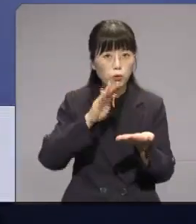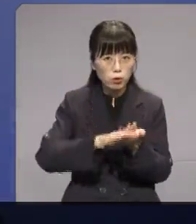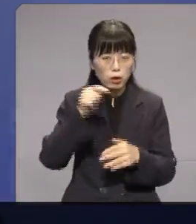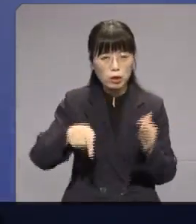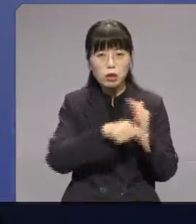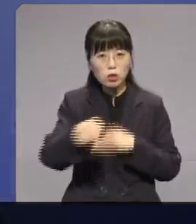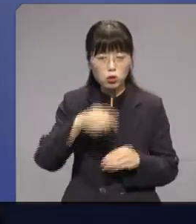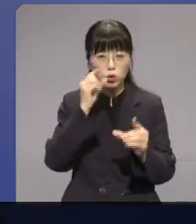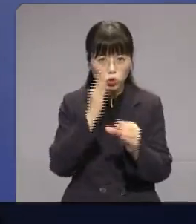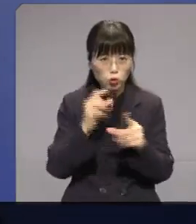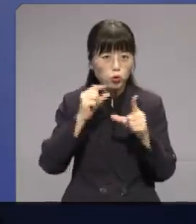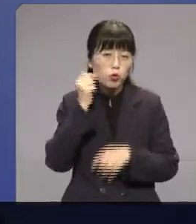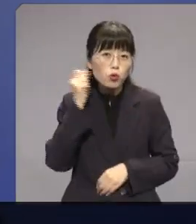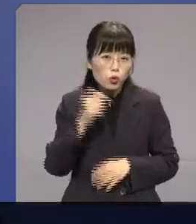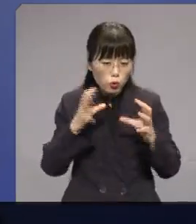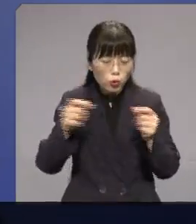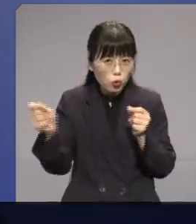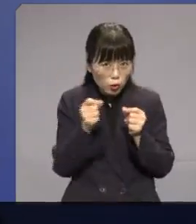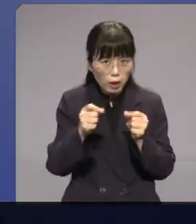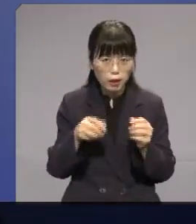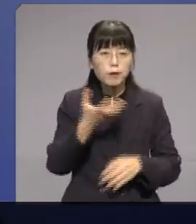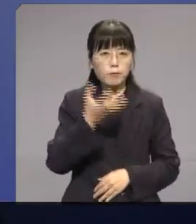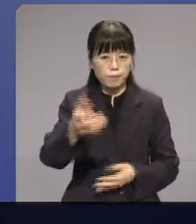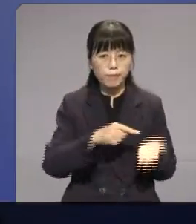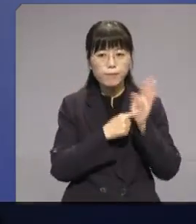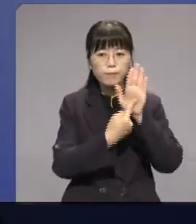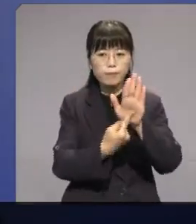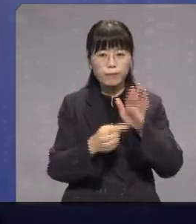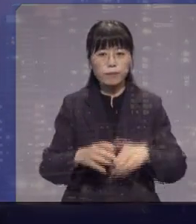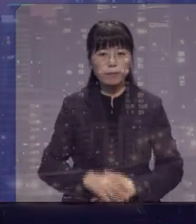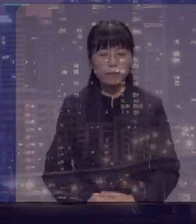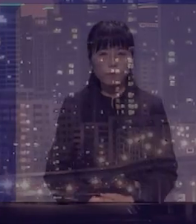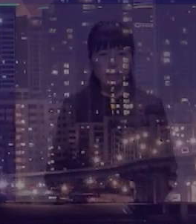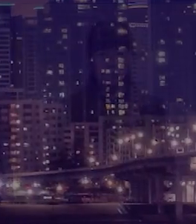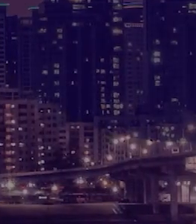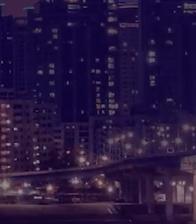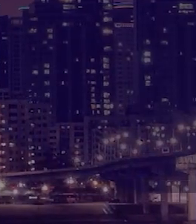이들 가운데 일부는 이미 우크라이나 가까이로 이동했다고 덧붙였습니다.